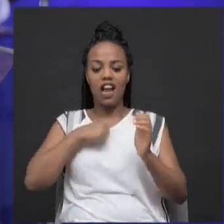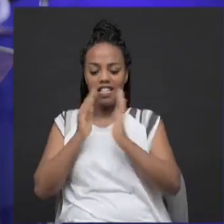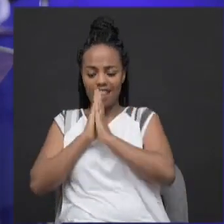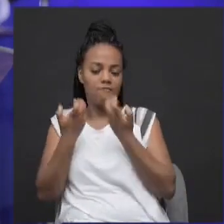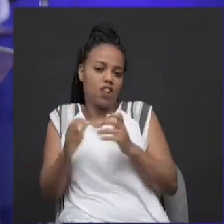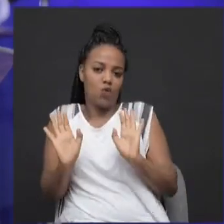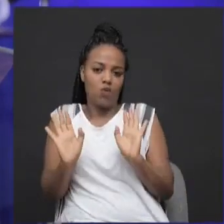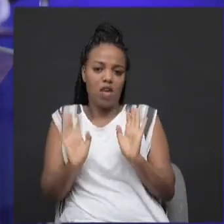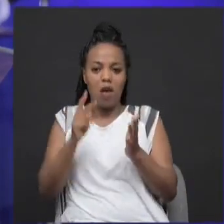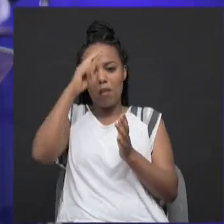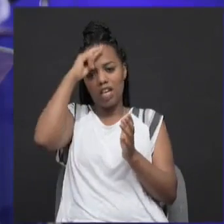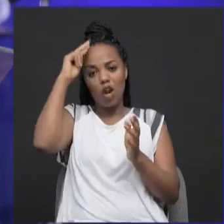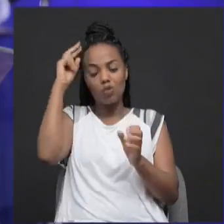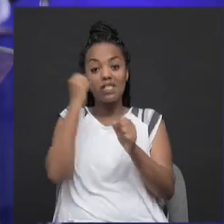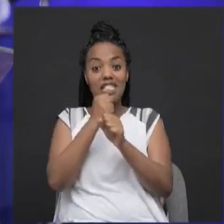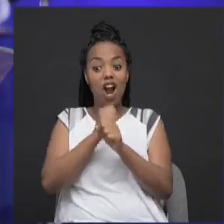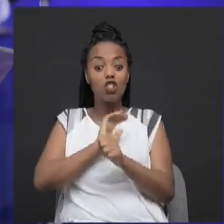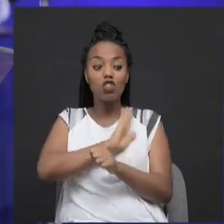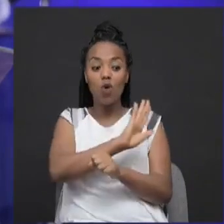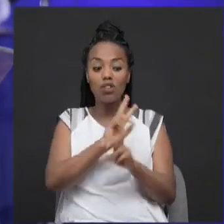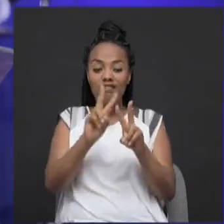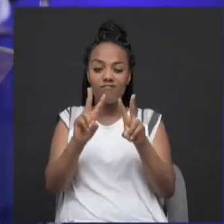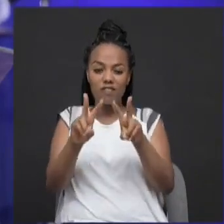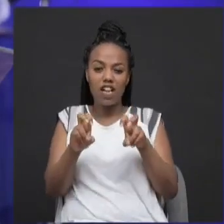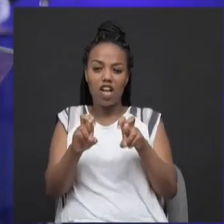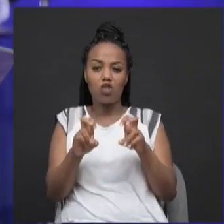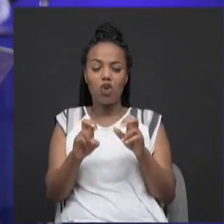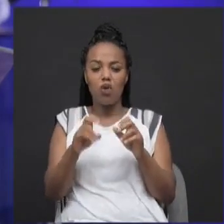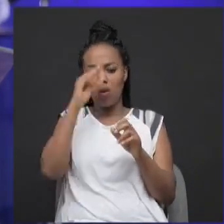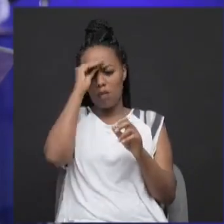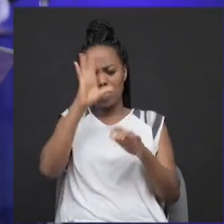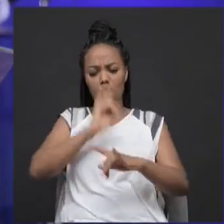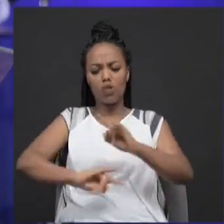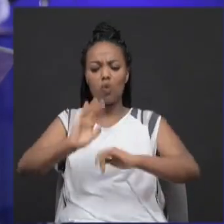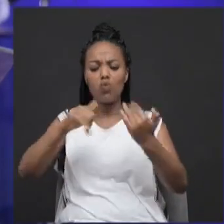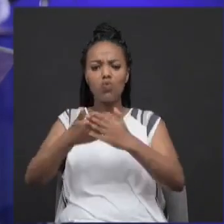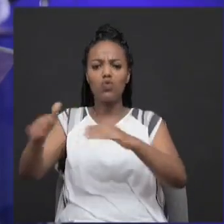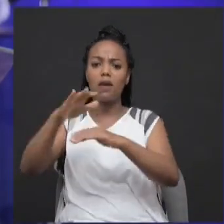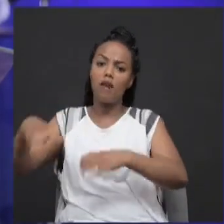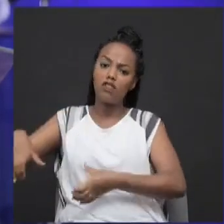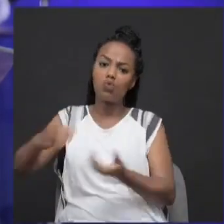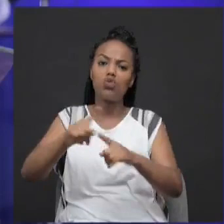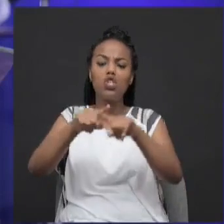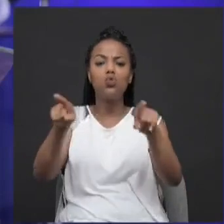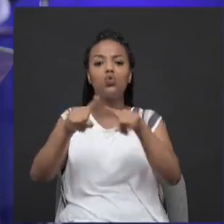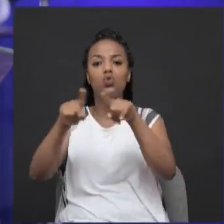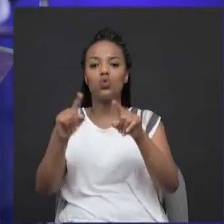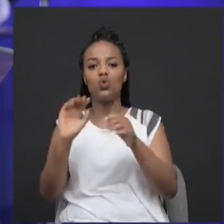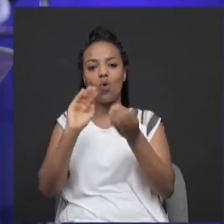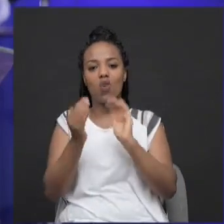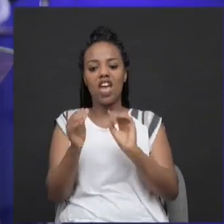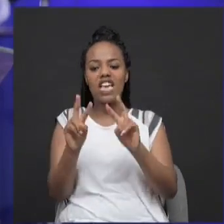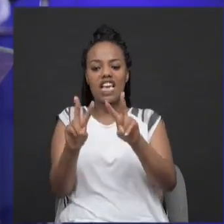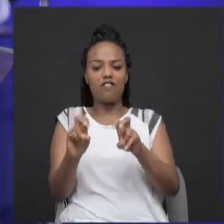ምክንያቱም ስራቸው፣ ክፋታቸው፣ አመጻቸው በሰው ዘር ሁሉ ላይ የሚያፈሱት ልዩ ልዩ የሆነ የክፋት